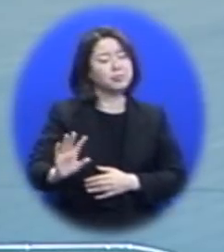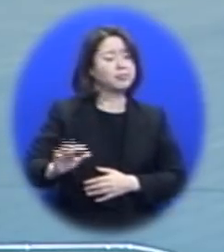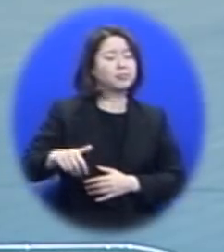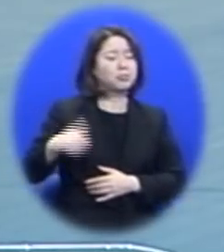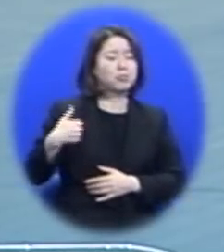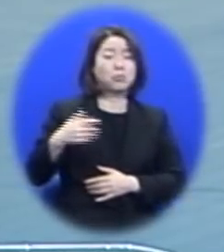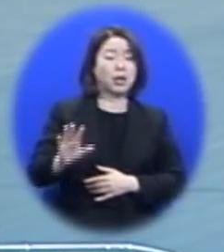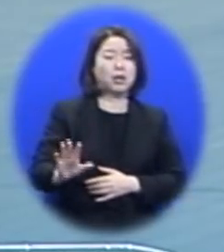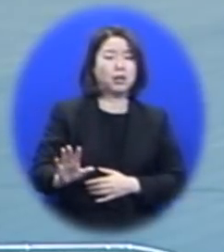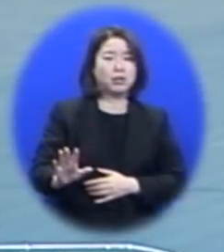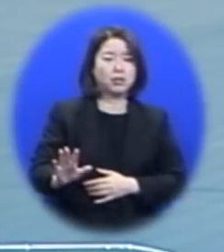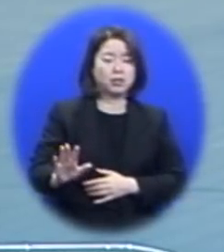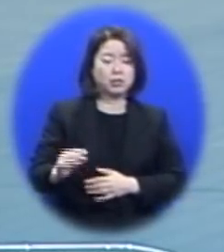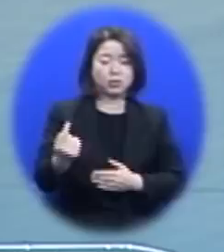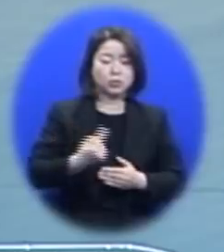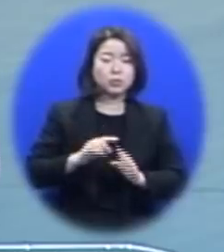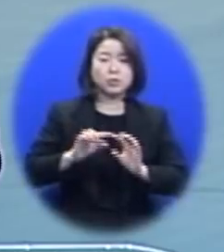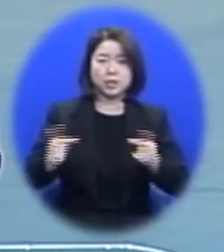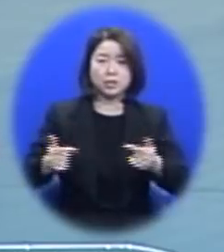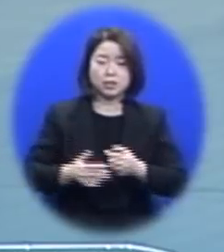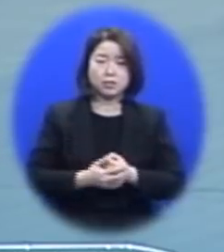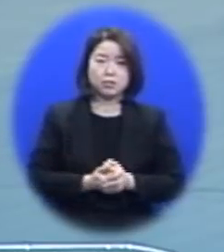막무가내입니다.